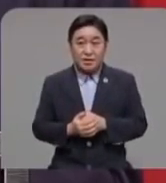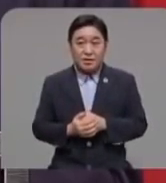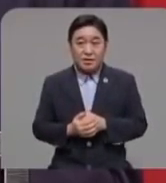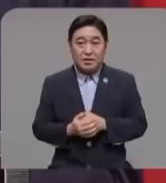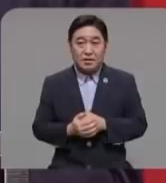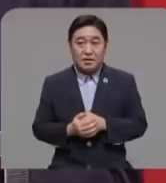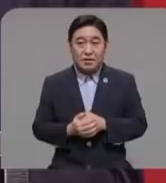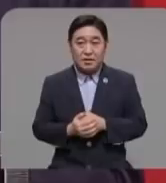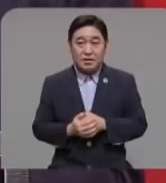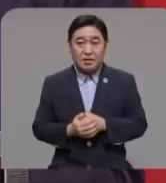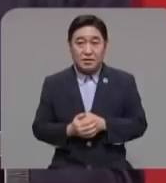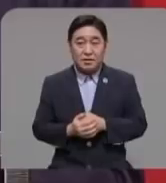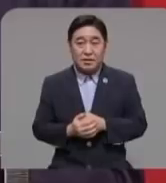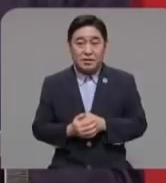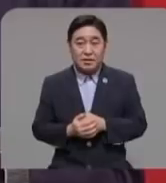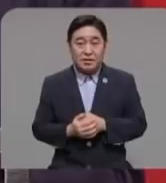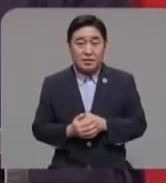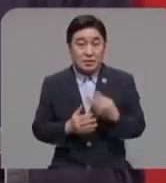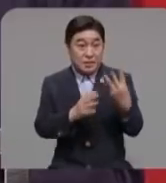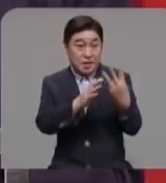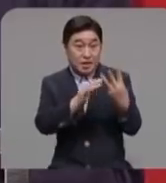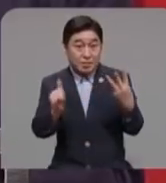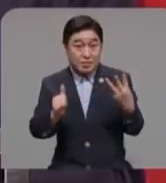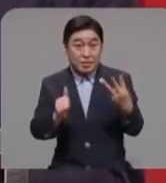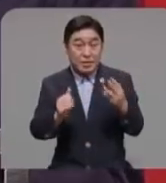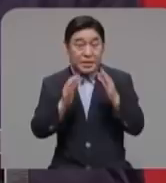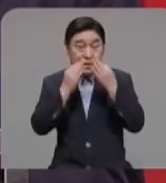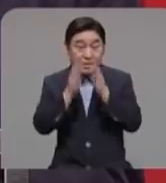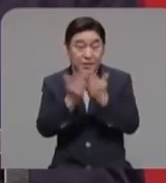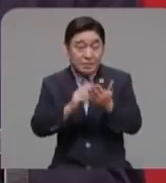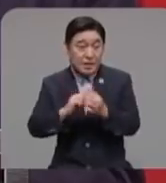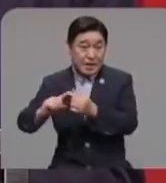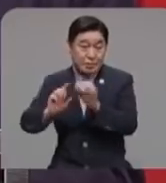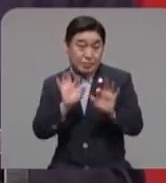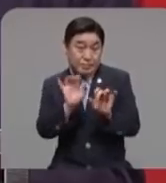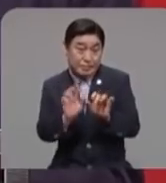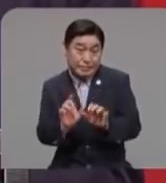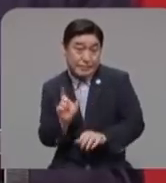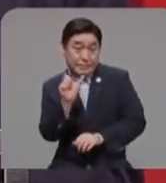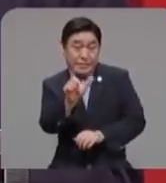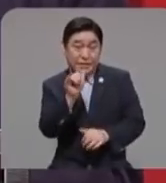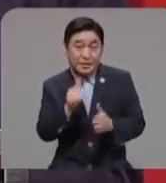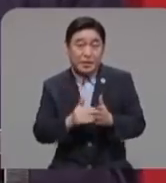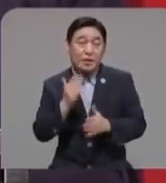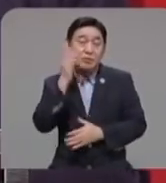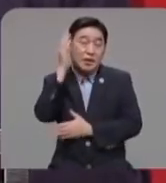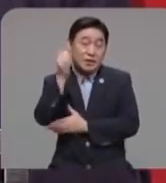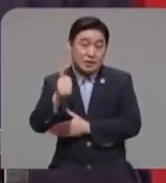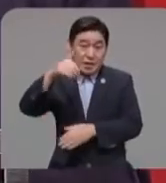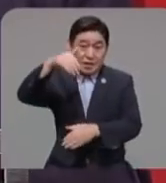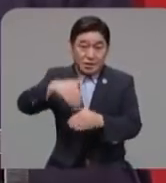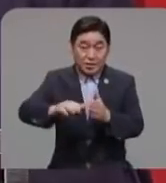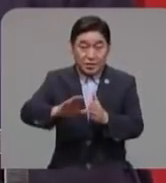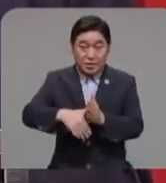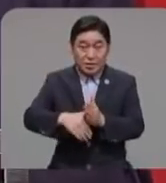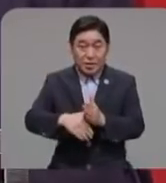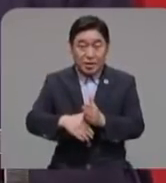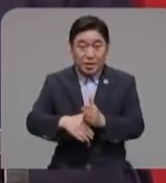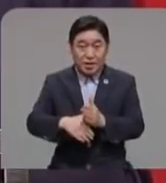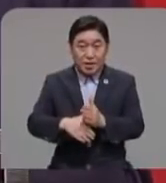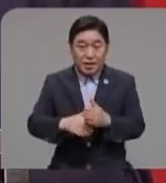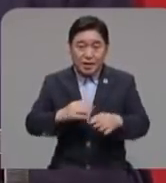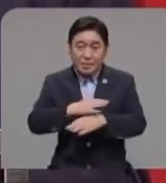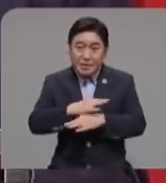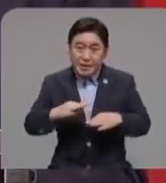인사를 저렇게 학살 인사를 해가지고 다들 그때 세 분이 페이스북에 글도 아니, 많이 올리셨던데. 울산시장 선거 거기에 네. 정점에